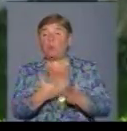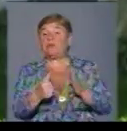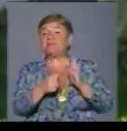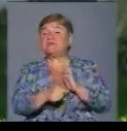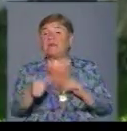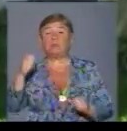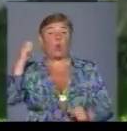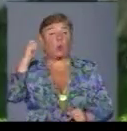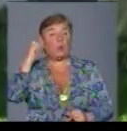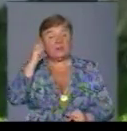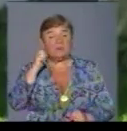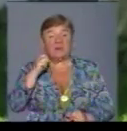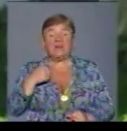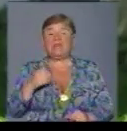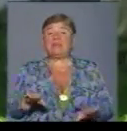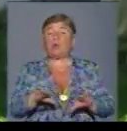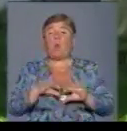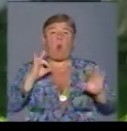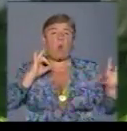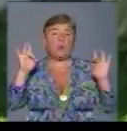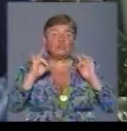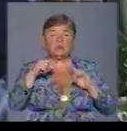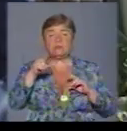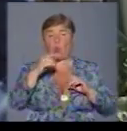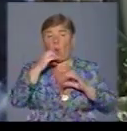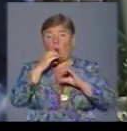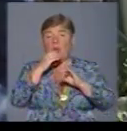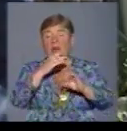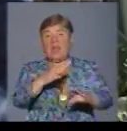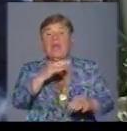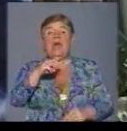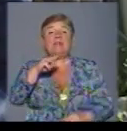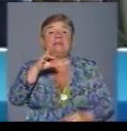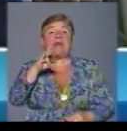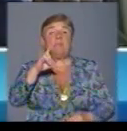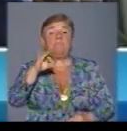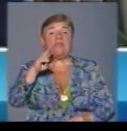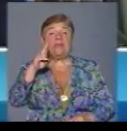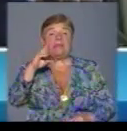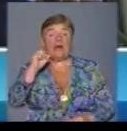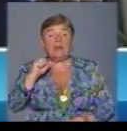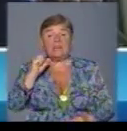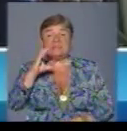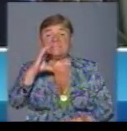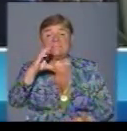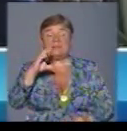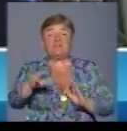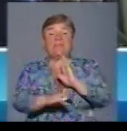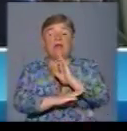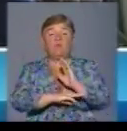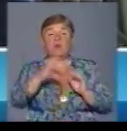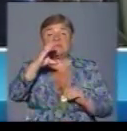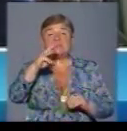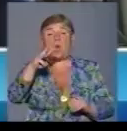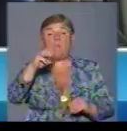опановував секрети дзвінкості та гучності цього інструменту. Трембіта і смерекла. І таку ще